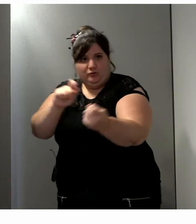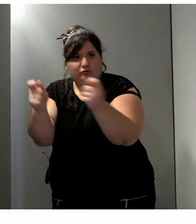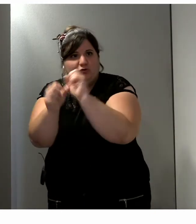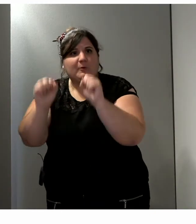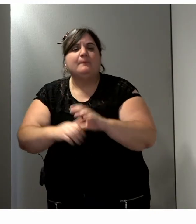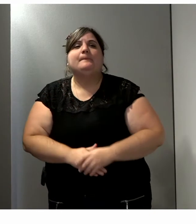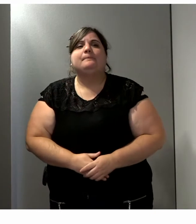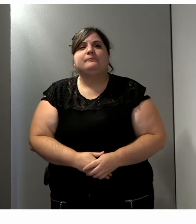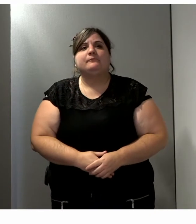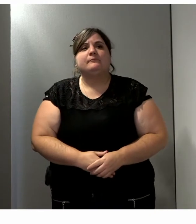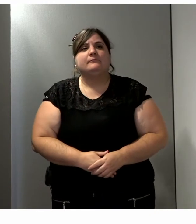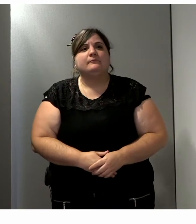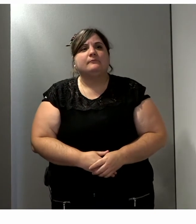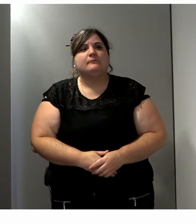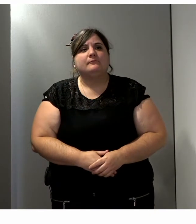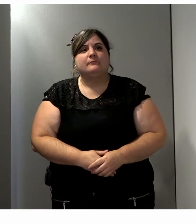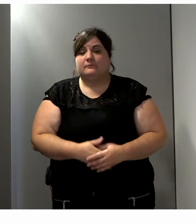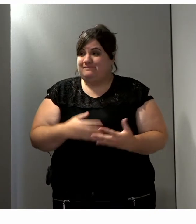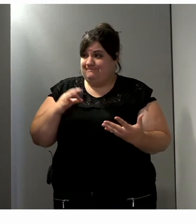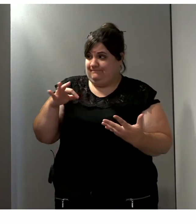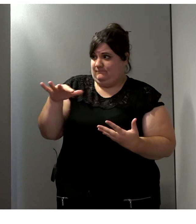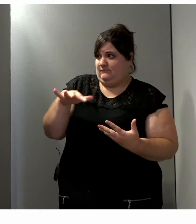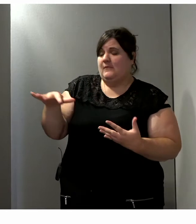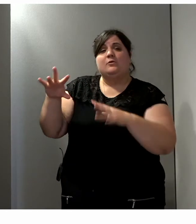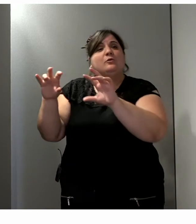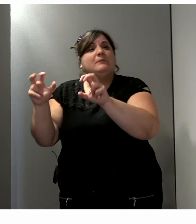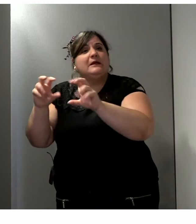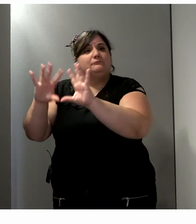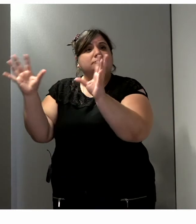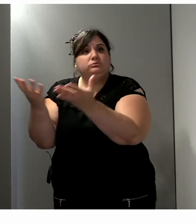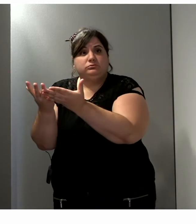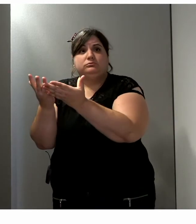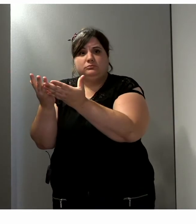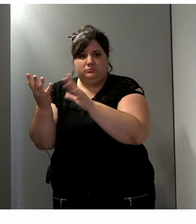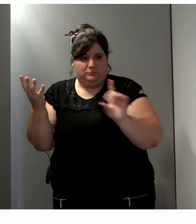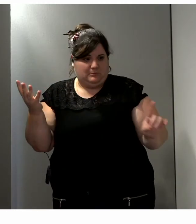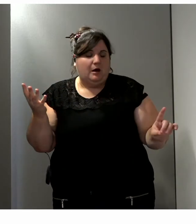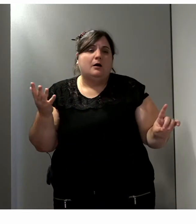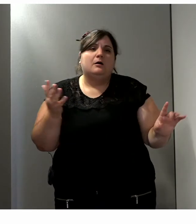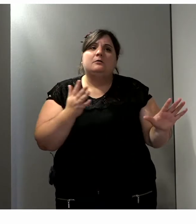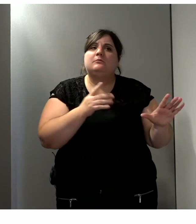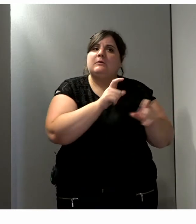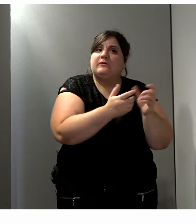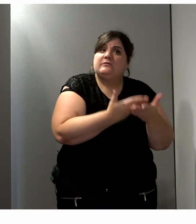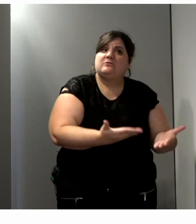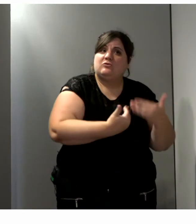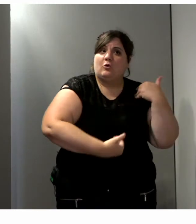1% en fait des personnes handicapées visibles à l'écran sur les